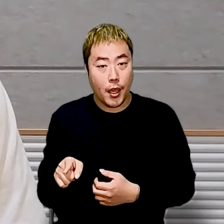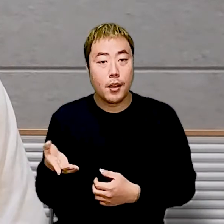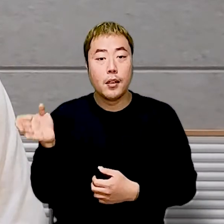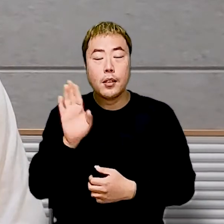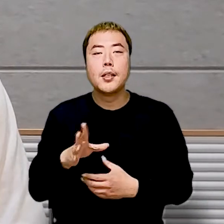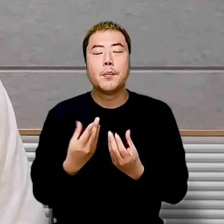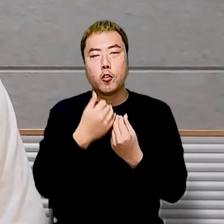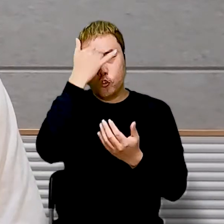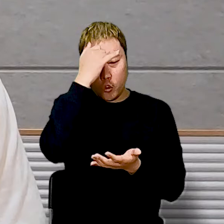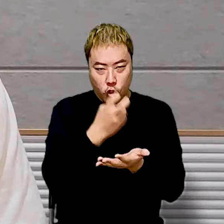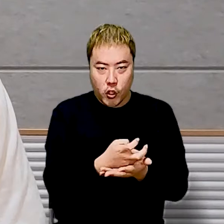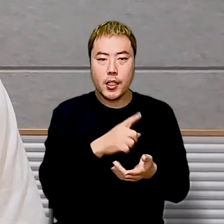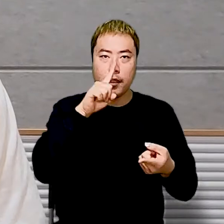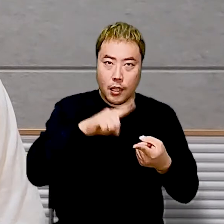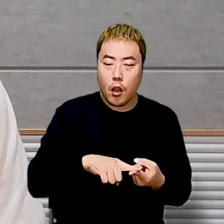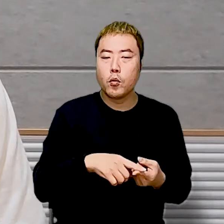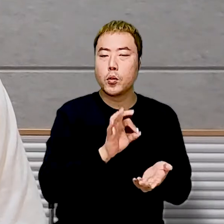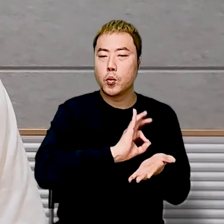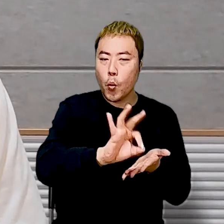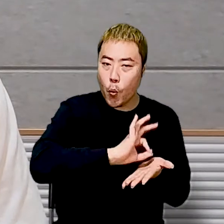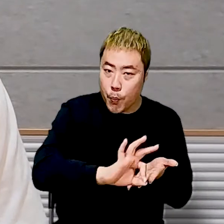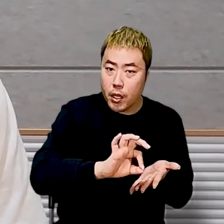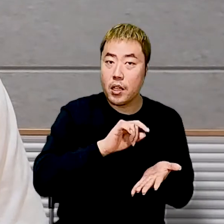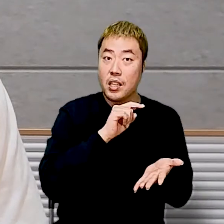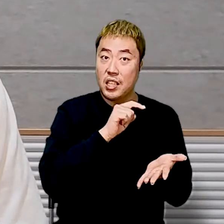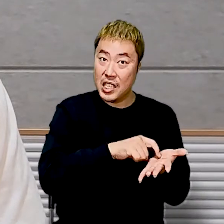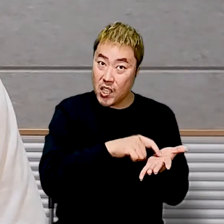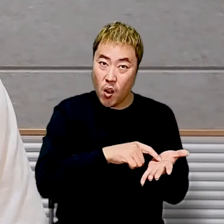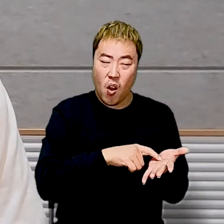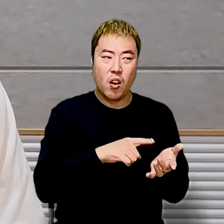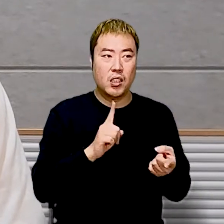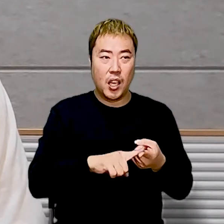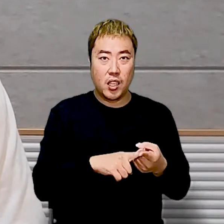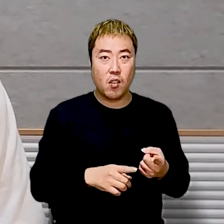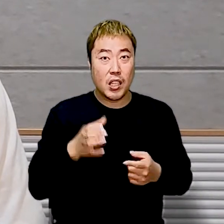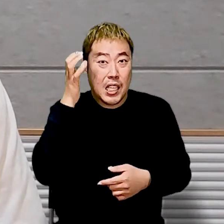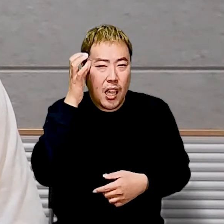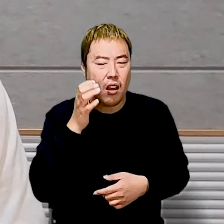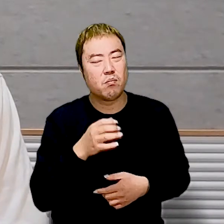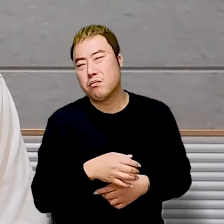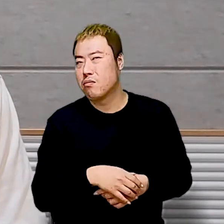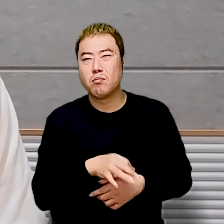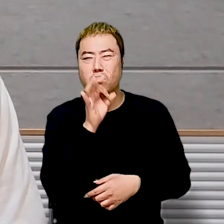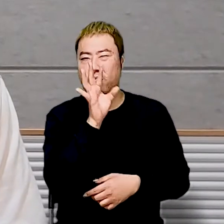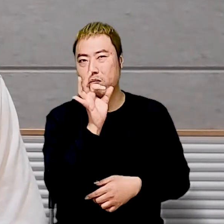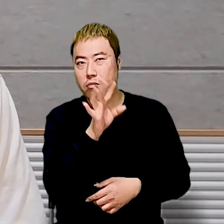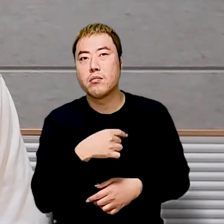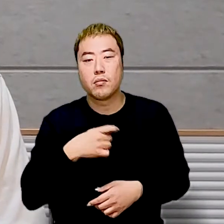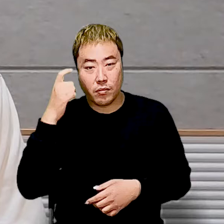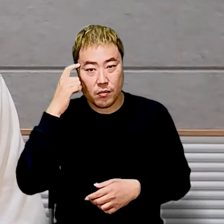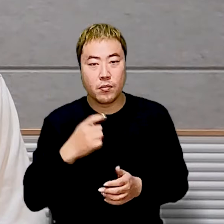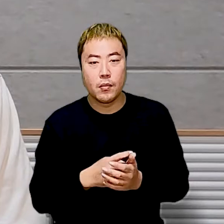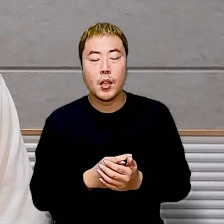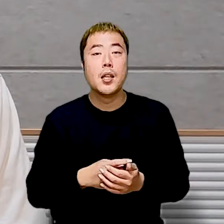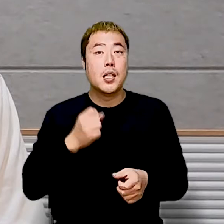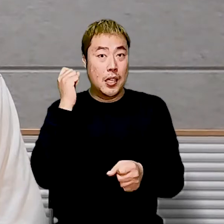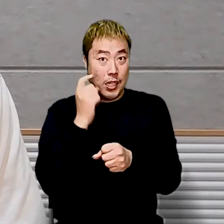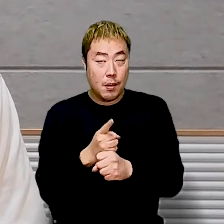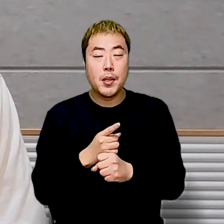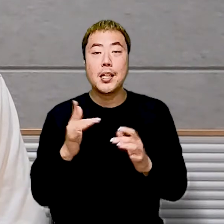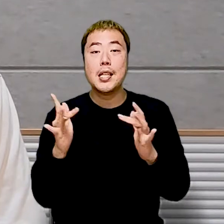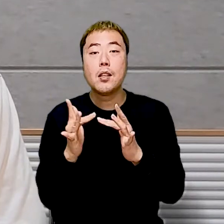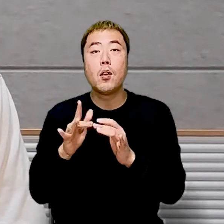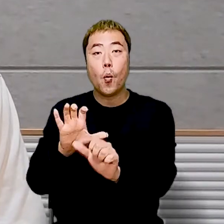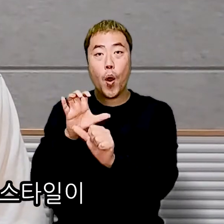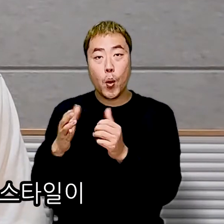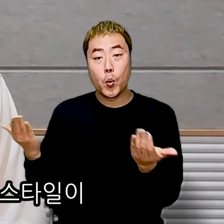윤리적 소비 그런 걸 기대하는 것은 낭만적이다. 이미 플랫폼